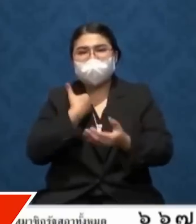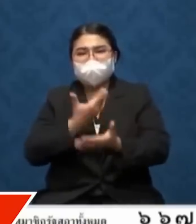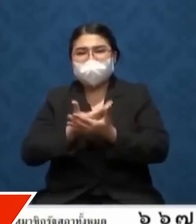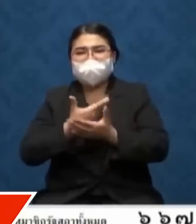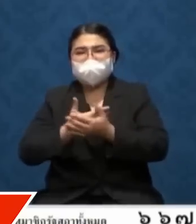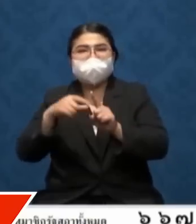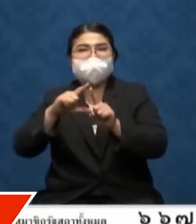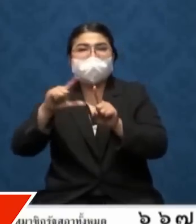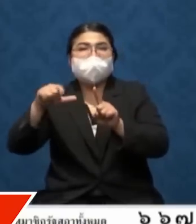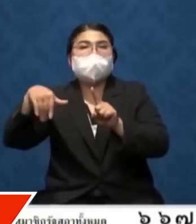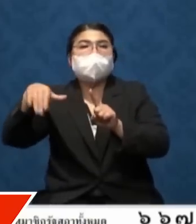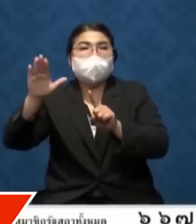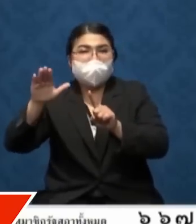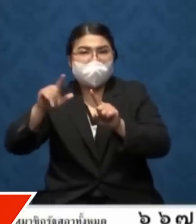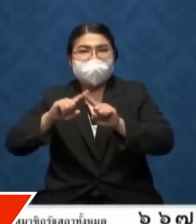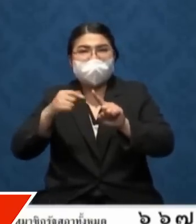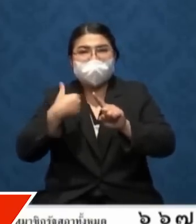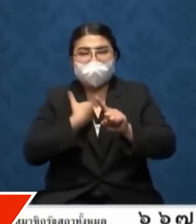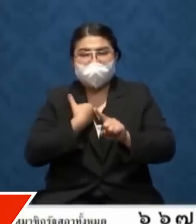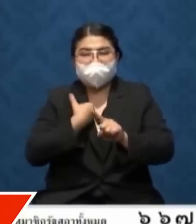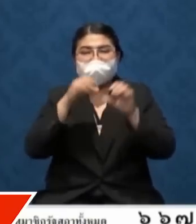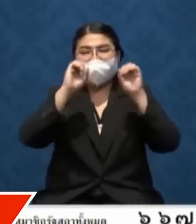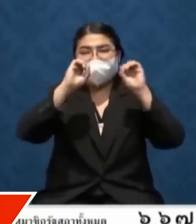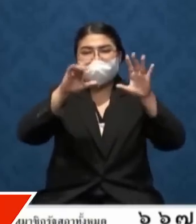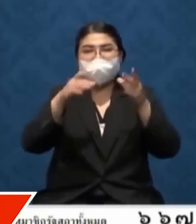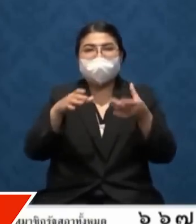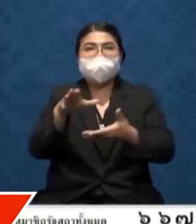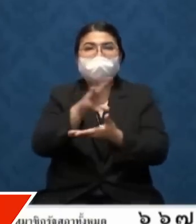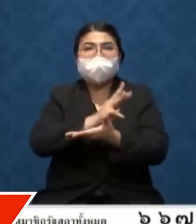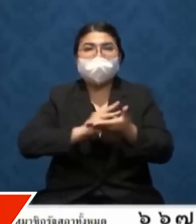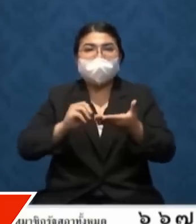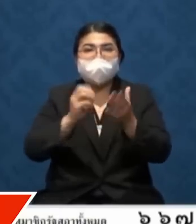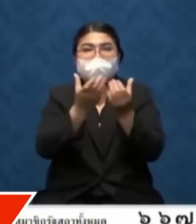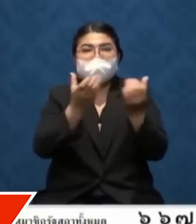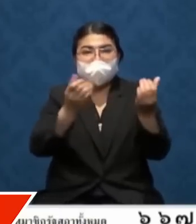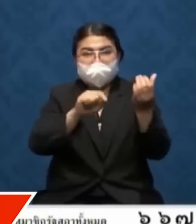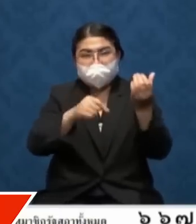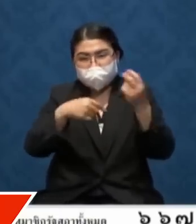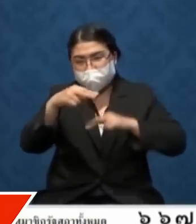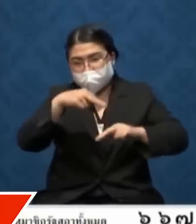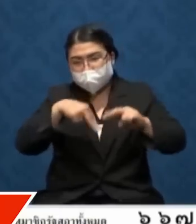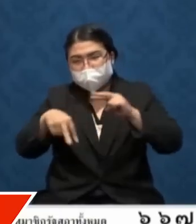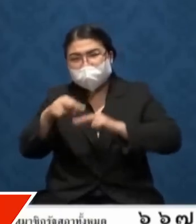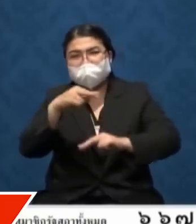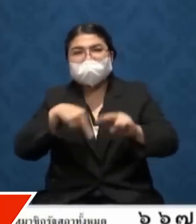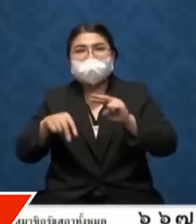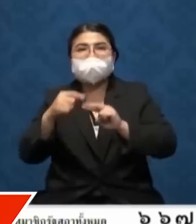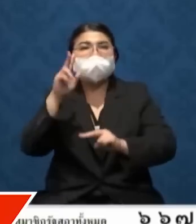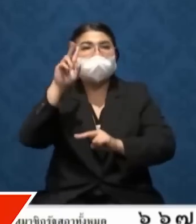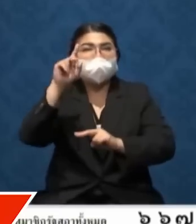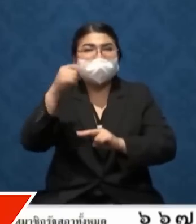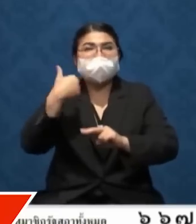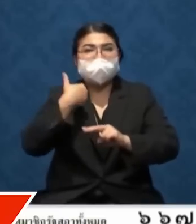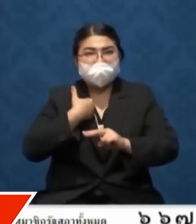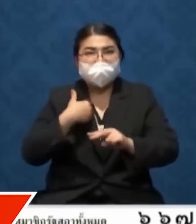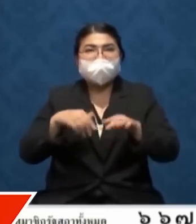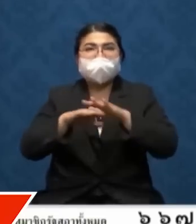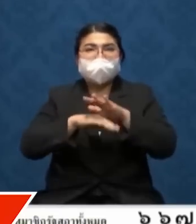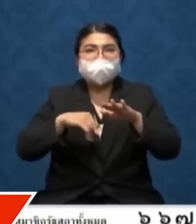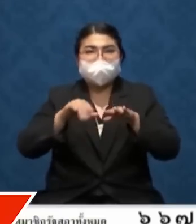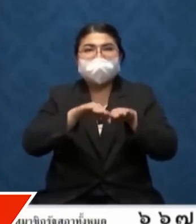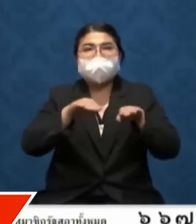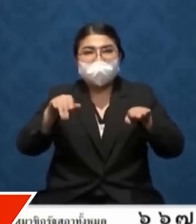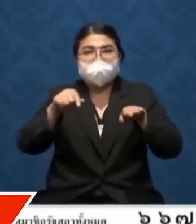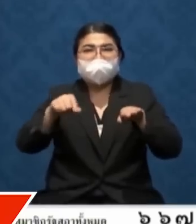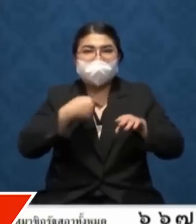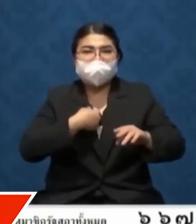วาดนะครับที่ให้อจาร์มาวธรรมศาต์กวิจัยว่ากระบวนการควบคุมสื่อมนชนนั้นต้องเป็บนพื้ฐานหรอารควบค